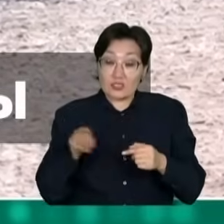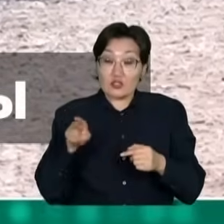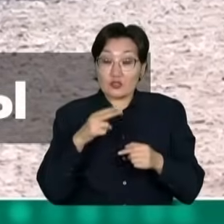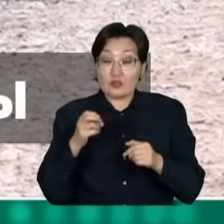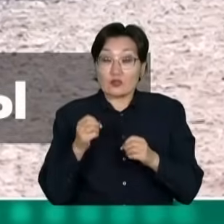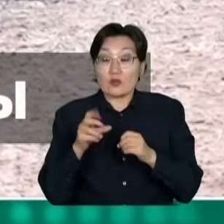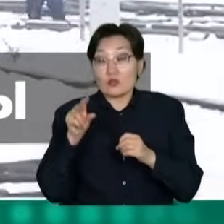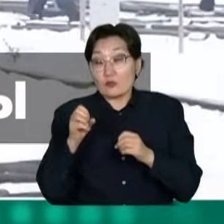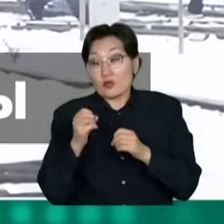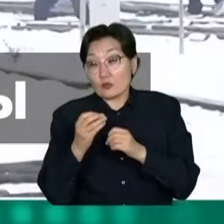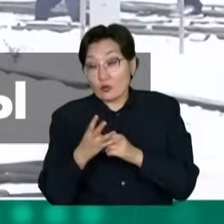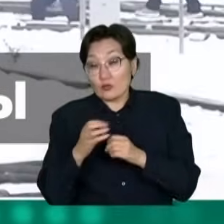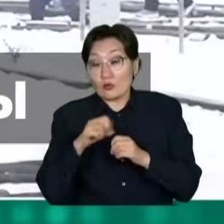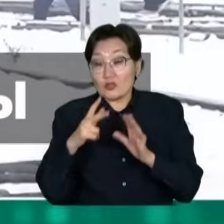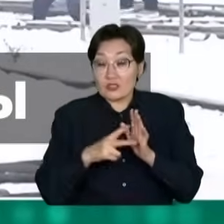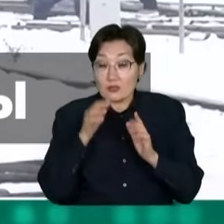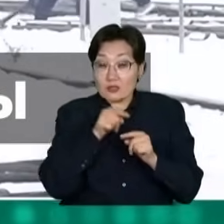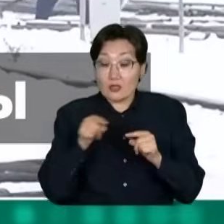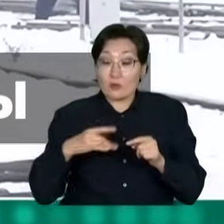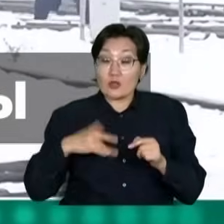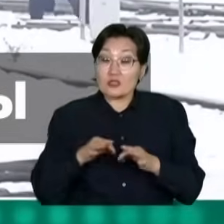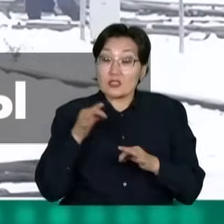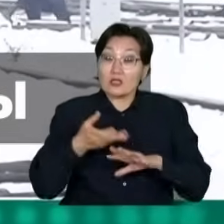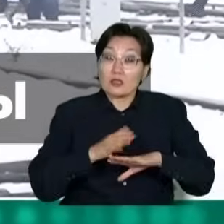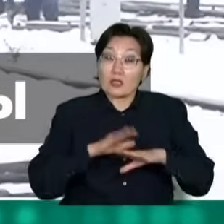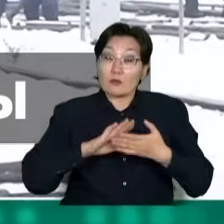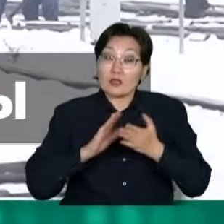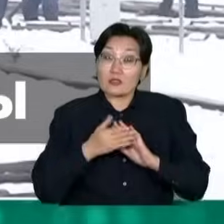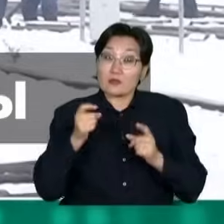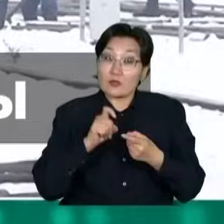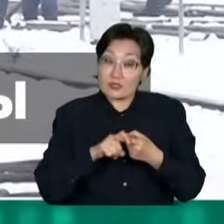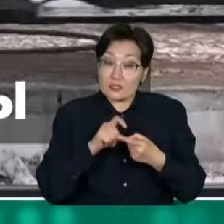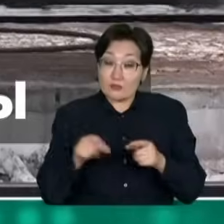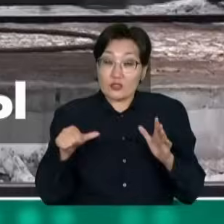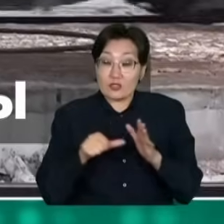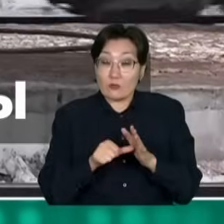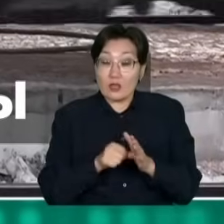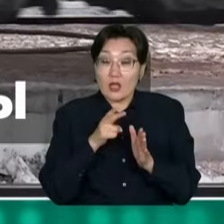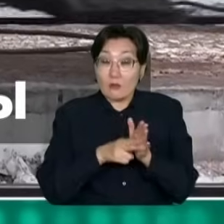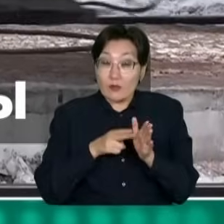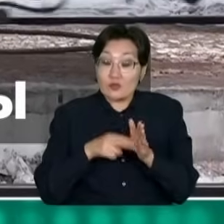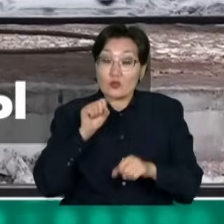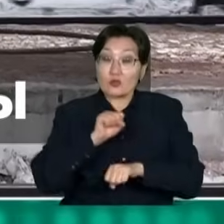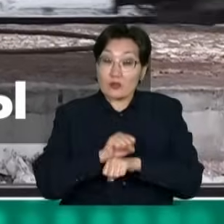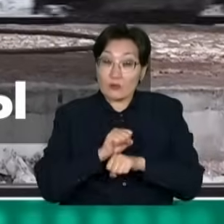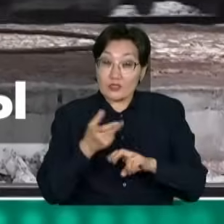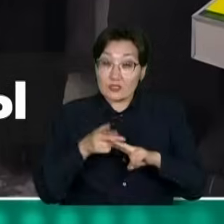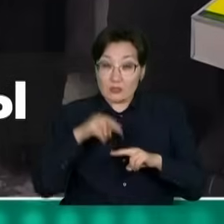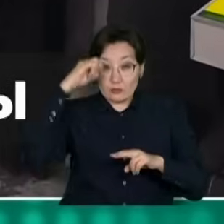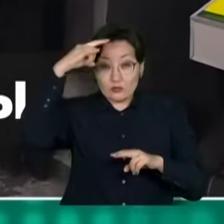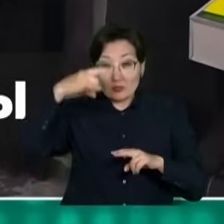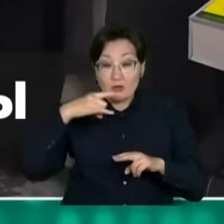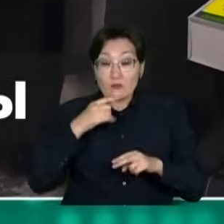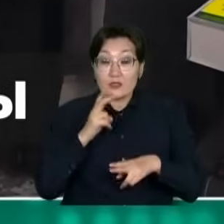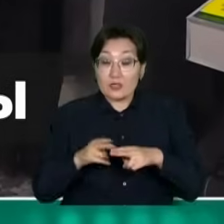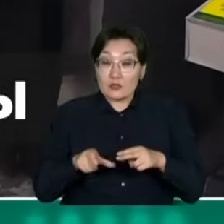желтоқсанның 14-і мен 18-і аралығында Жамбыл облысындағы төтенше жағдайға байланысты 6 пойыз тоқтатылған еді. Бұл туралы Қазақстан темір